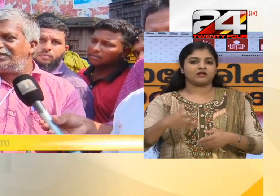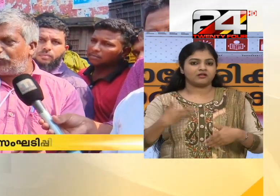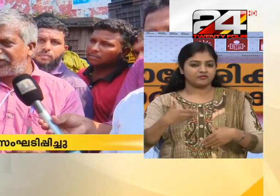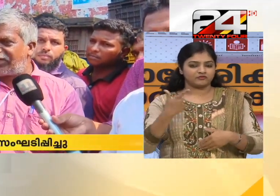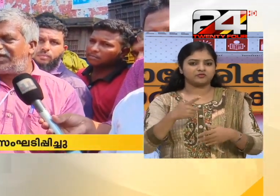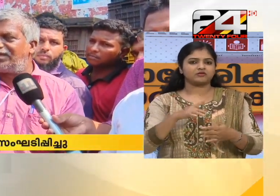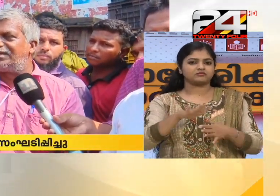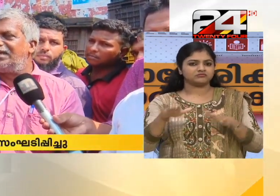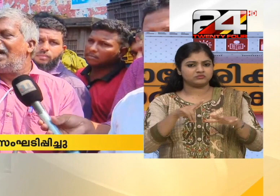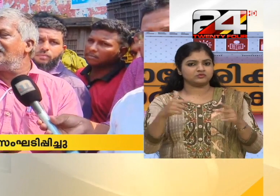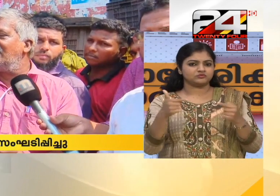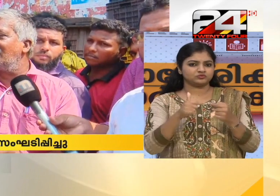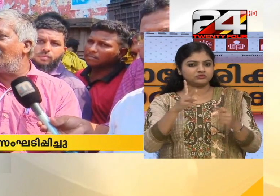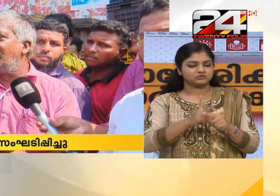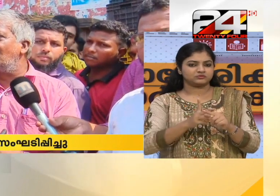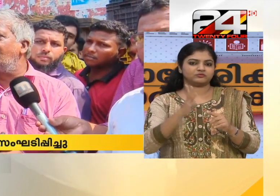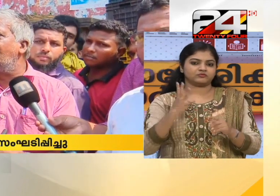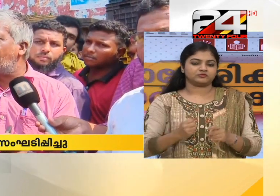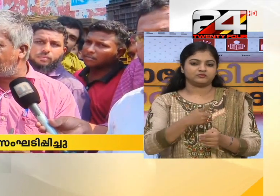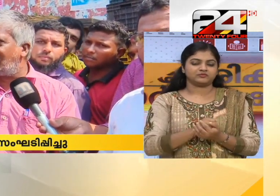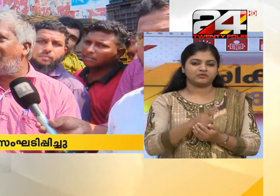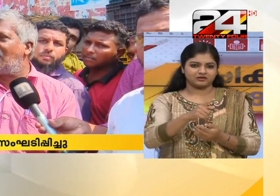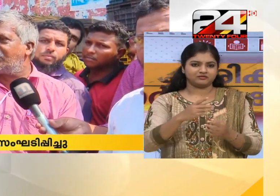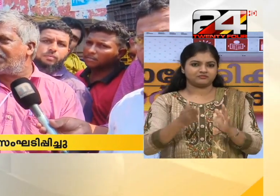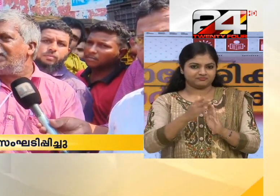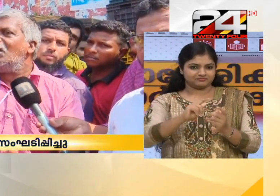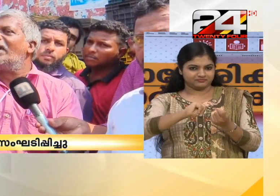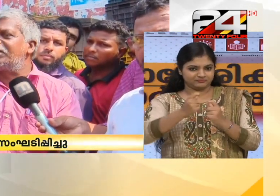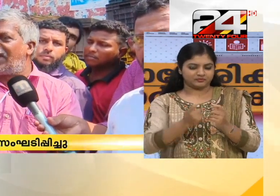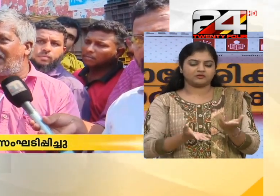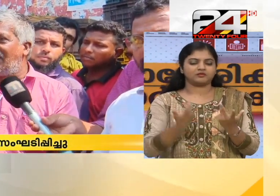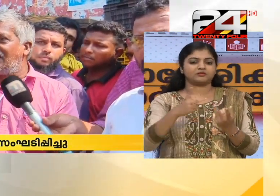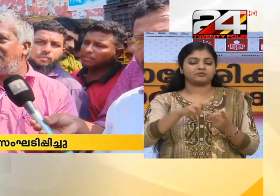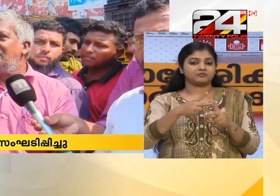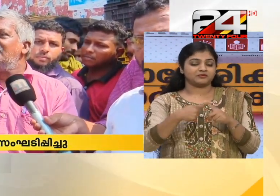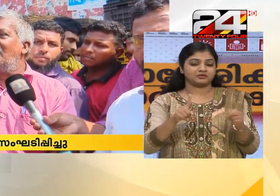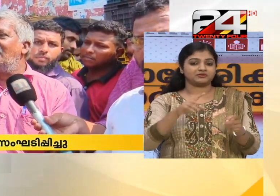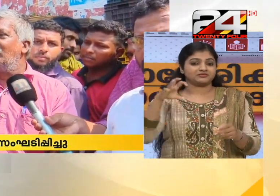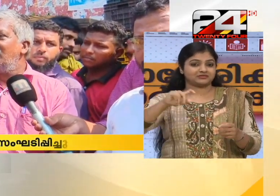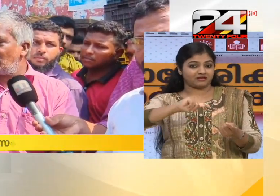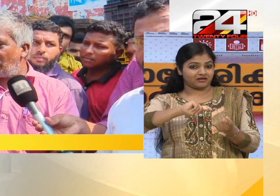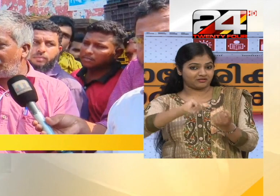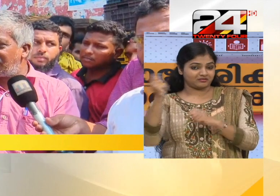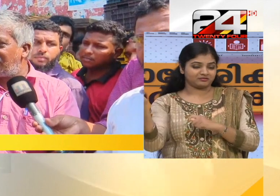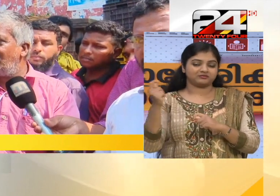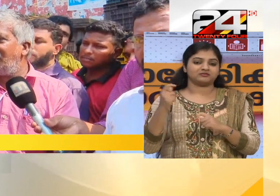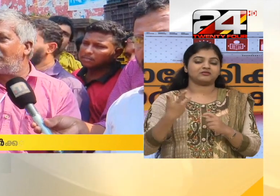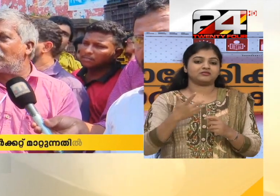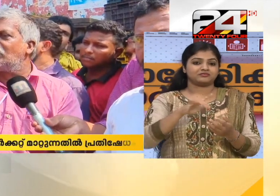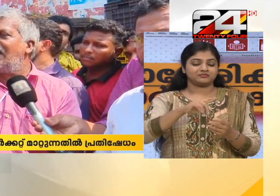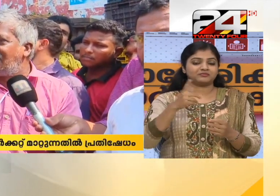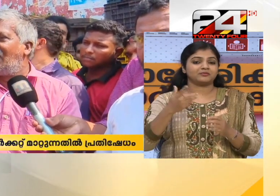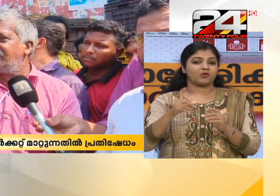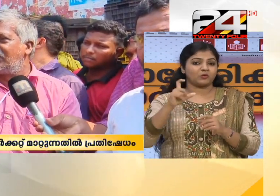സൗകര്യങ്ങളുണ്ട്. ഇത് പുതുക്കി പണിയും തീട്ട് അതിനുള്ള പിന്നെ സൗകര്യം ഏർപ്പെടുത്തണമെന്ന് ഞങ്ങൾ ആവശ്യപ്പെടുന്നത്. മറ്റ് മേഖലയിലേക്ക് ഞങ്ങളിപ്പോൾ കോർപ്പറേഷൻ എന്ത്